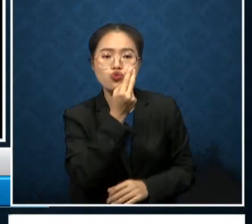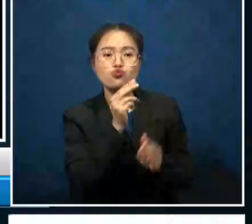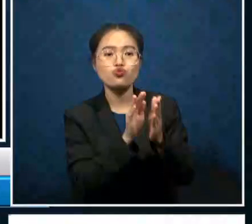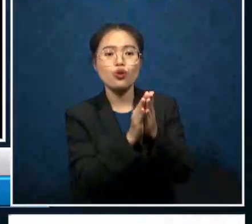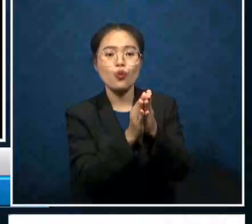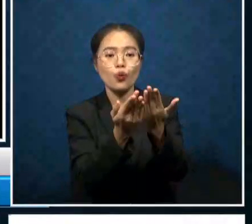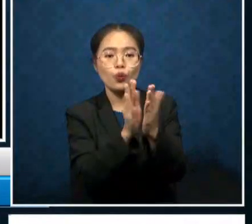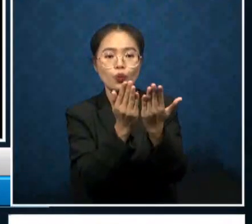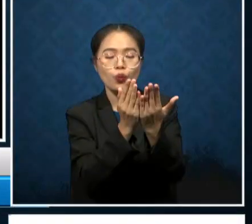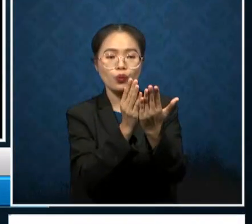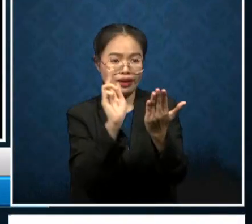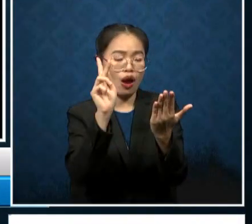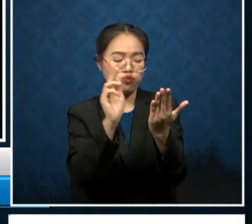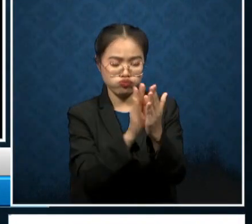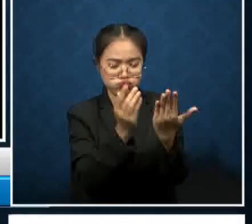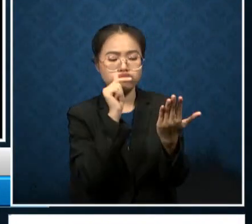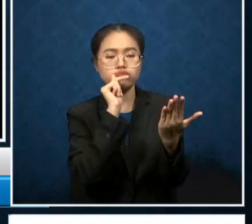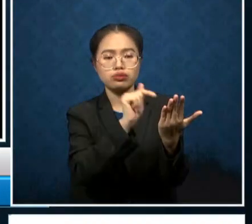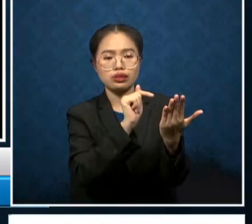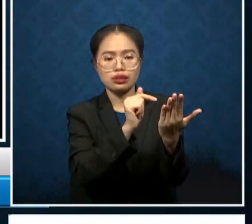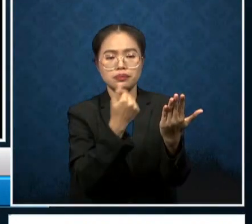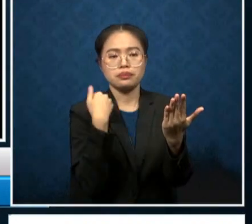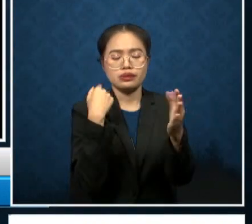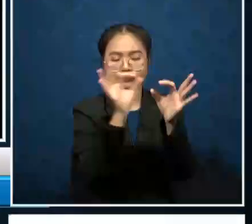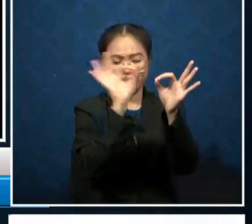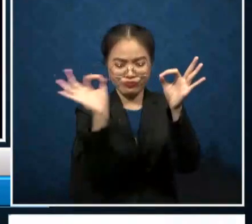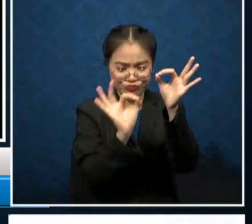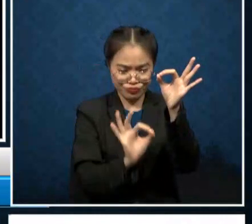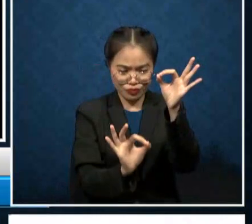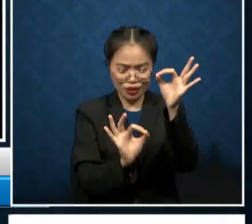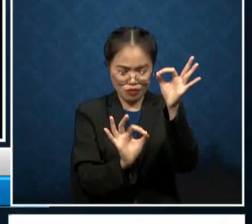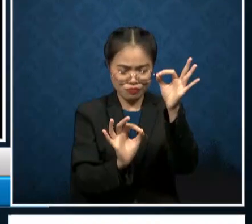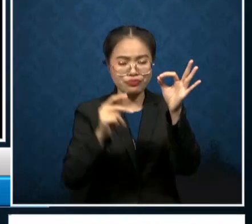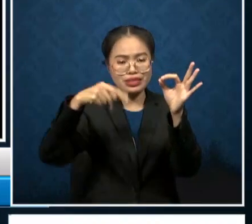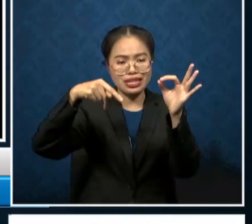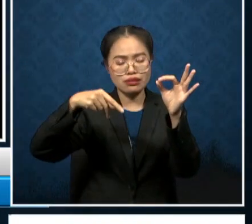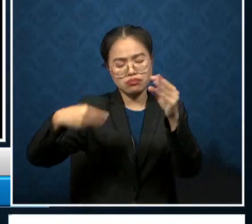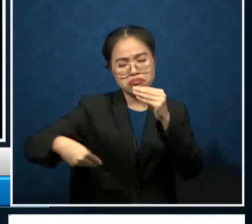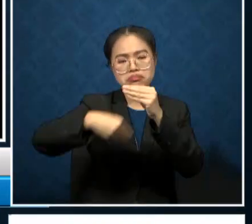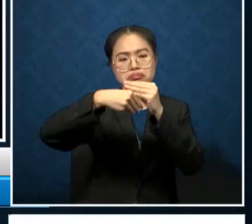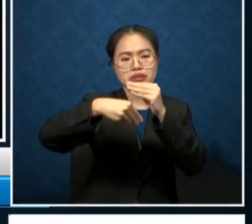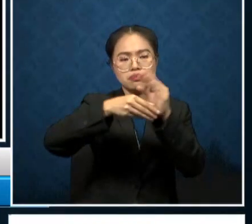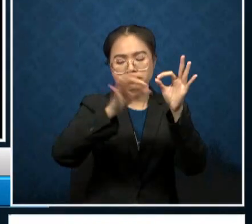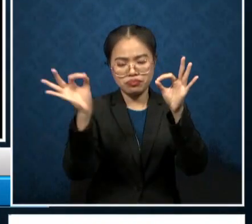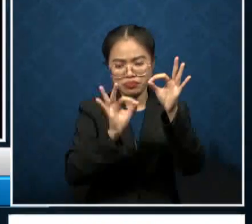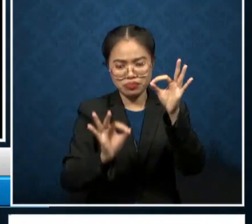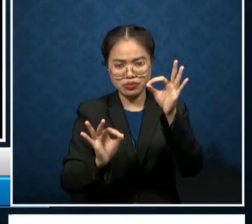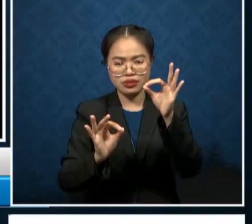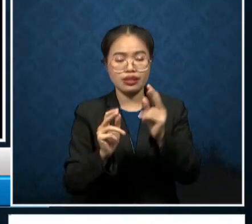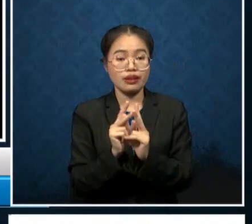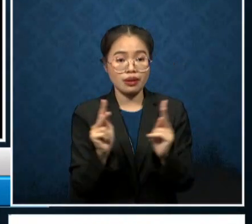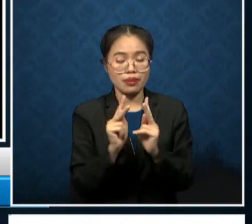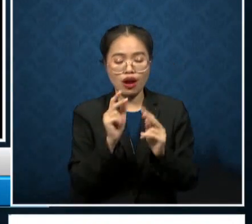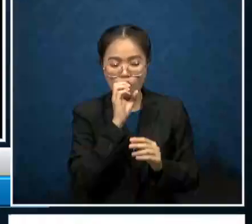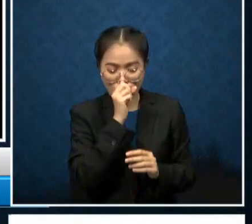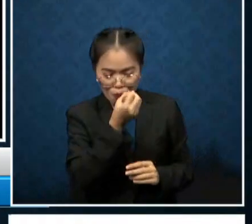รายงานที่เราประกอบเนี่ยจะพบพบว่าเรามีบทเฉพาะการที่เพิ่มมาเป็นบทพิเศษอีกบทนึที่ท่านประธานกรรมาธิการได้กรุณาให้เราไปศึกษา